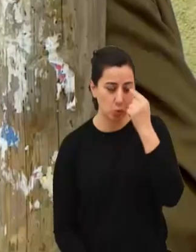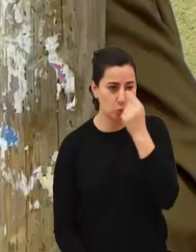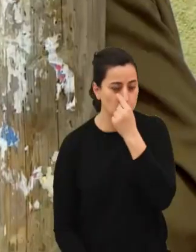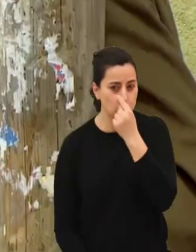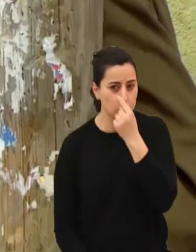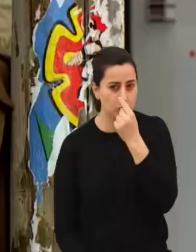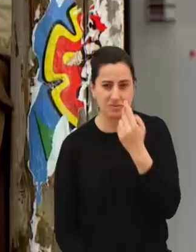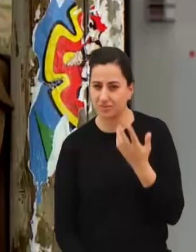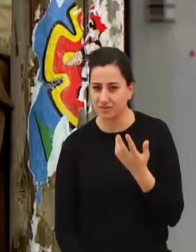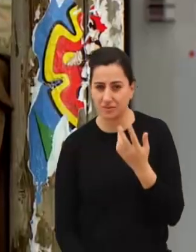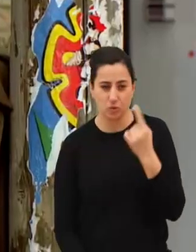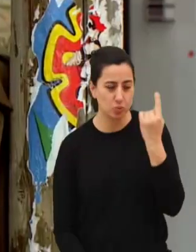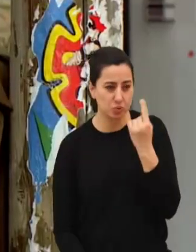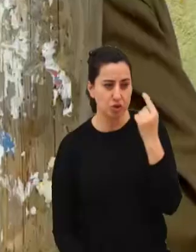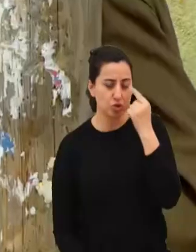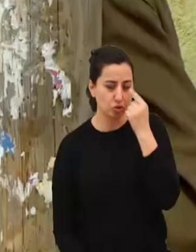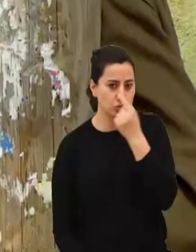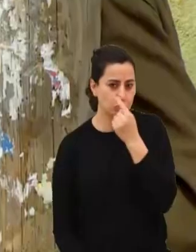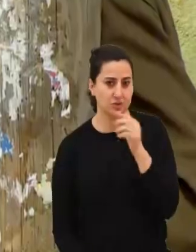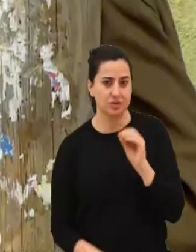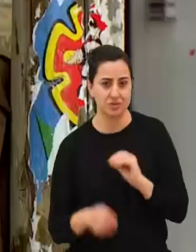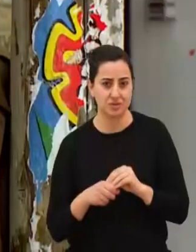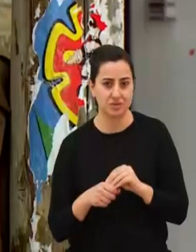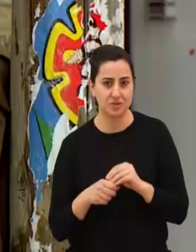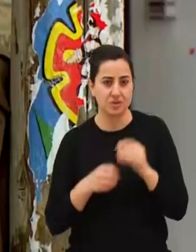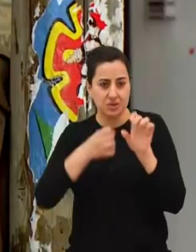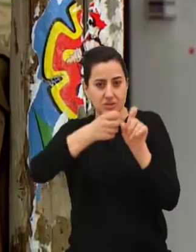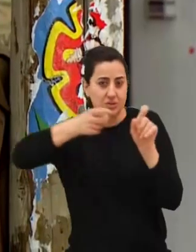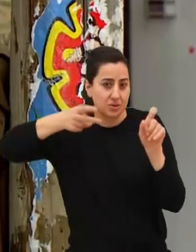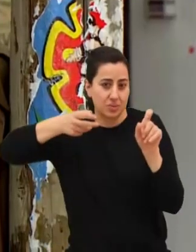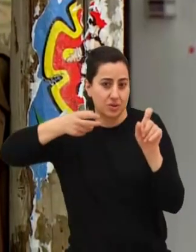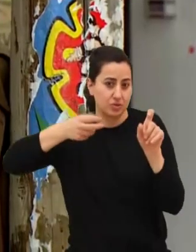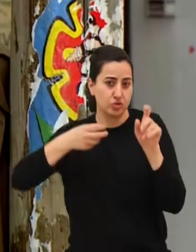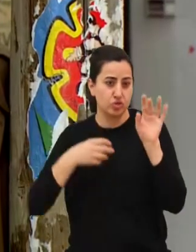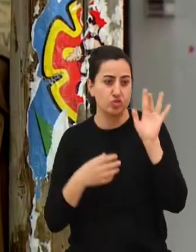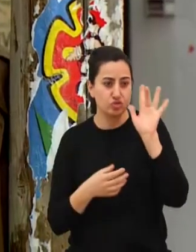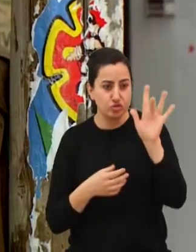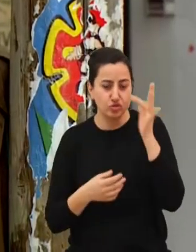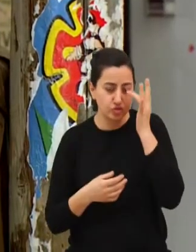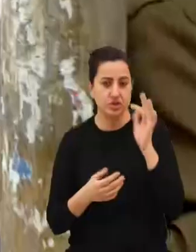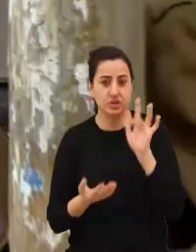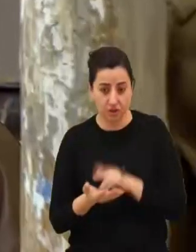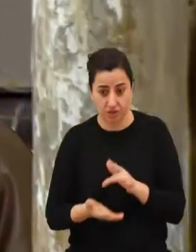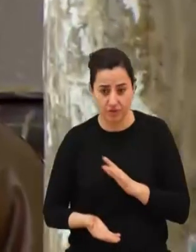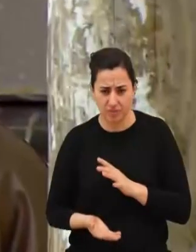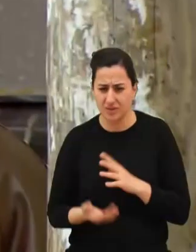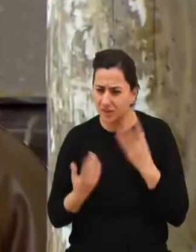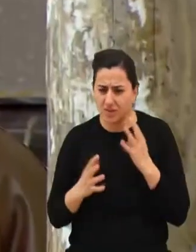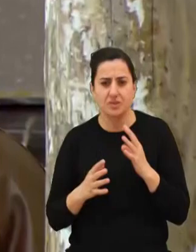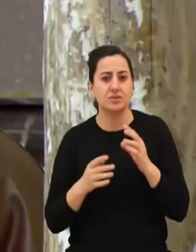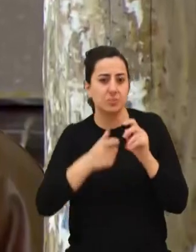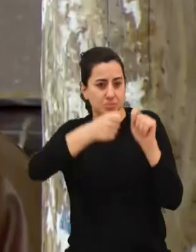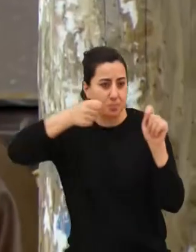gözünden. Ne? Gözünden. İyi. Sapanla vurmanın cezası var mı abi? Neyle?